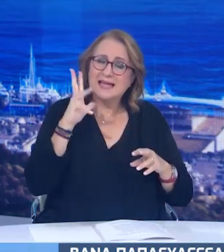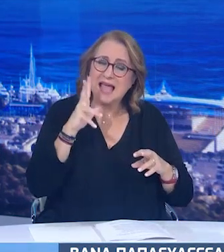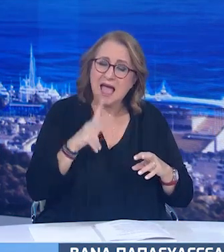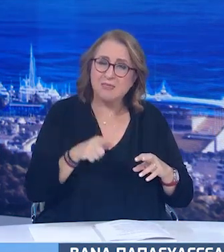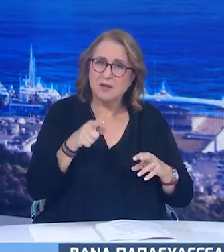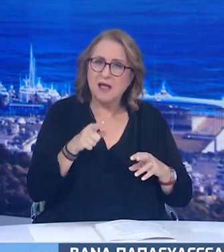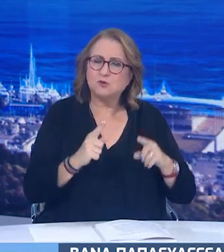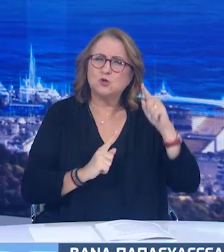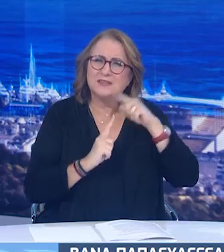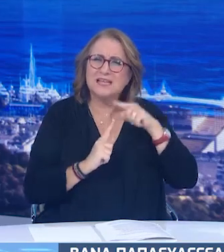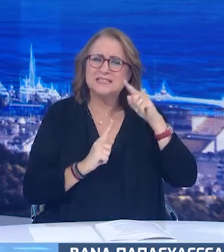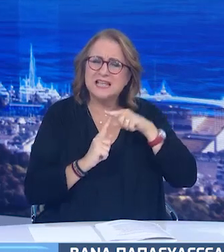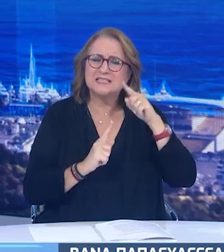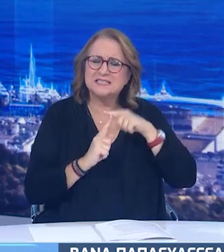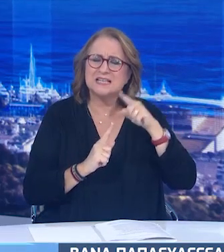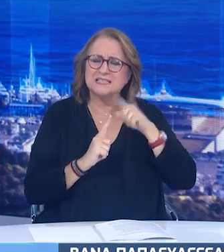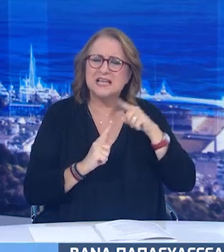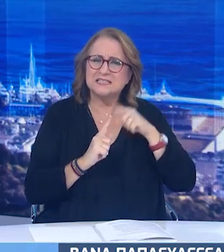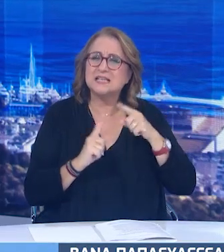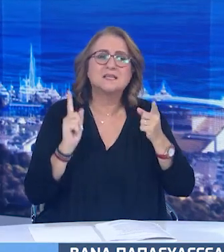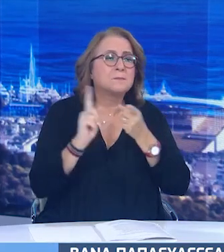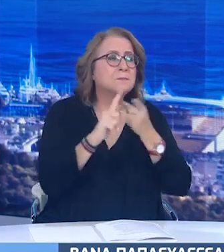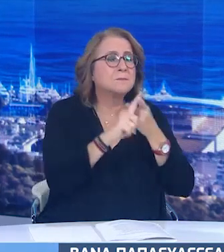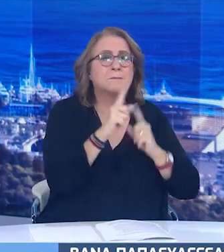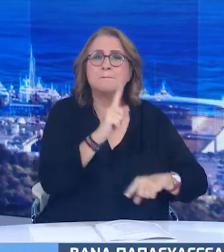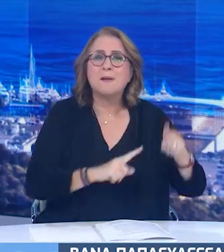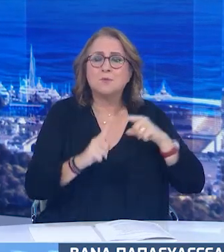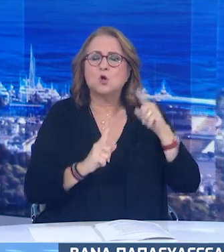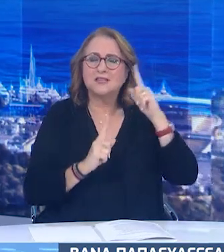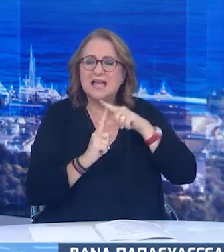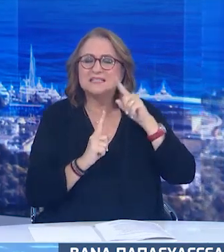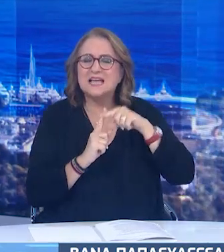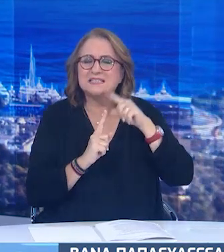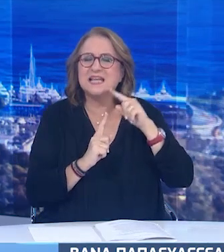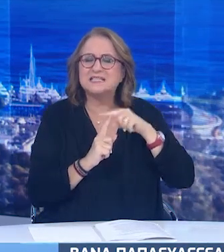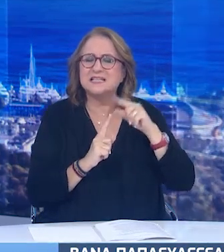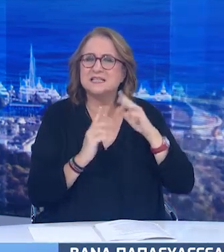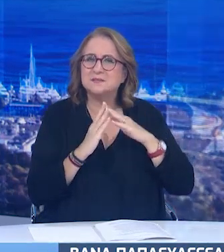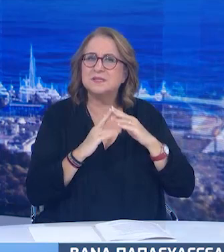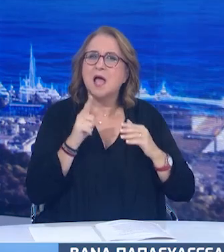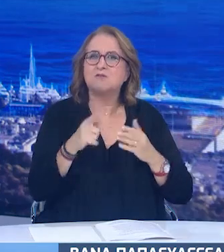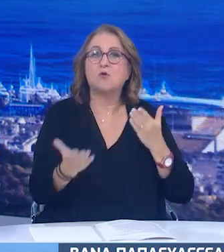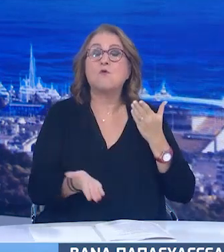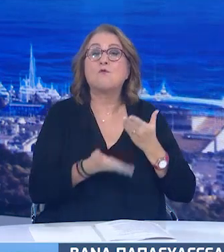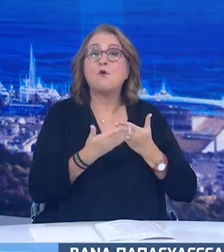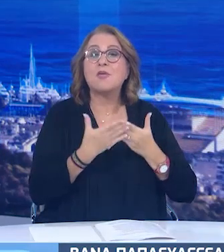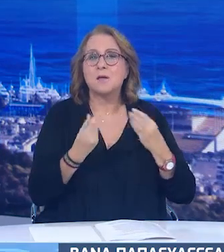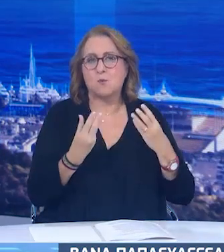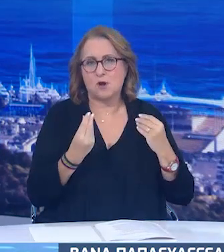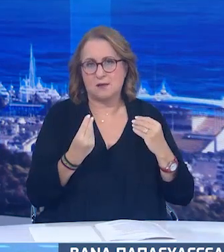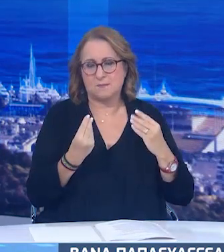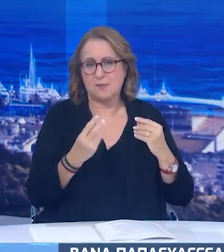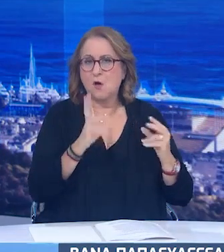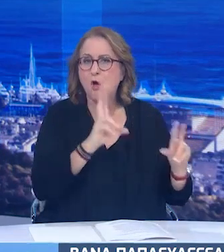στενών επαφών ήταν εξίσου αποτελεσματικό στο να περιορίσει την ενδοσχολική μετάδοση με την απομάκρυνση των παιδιών για 10